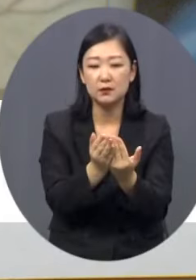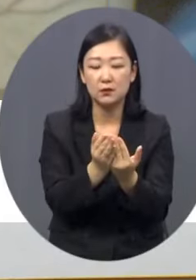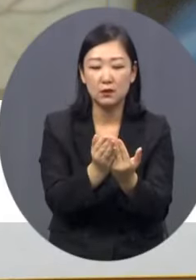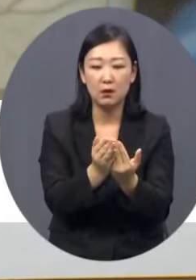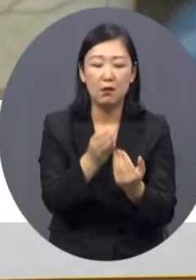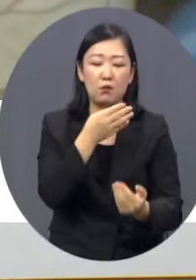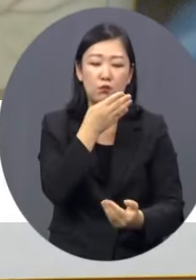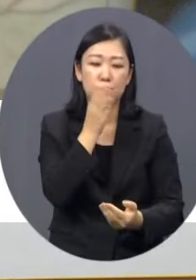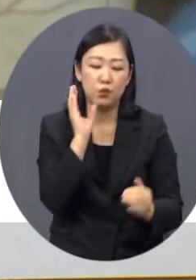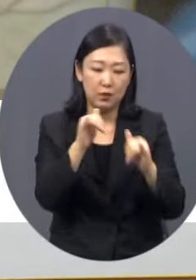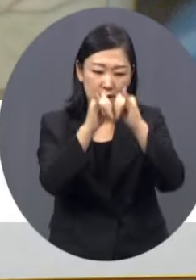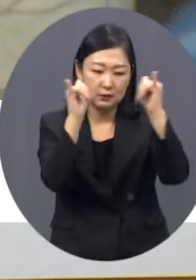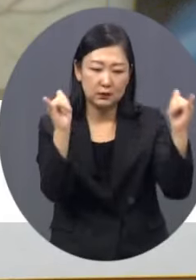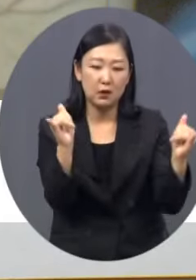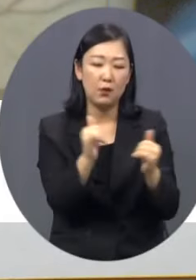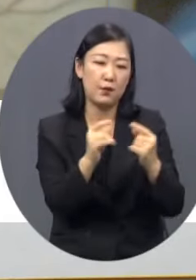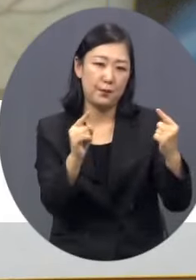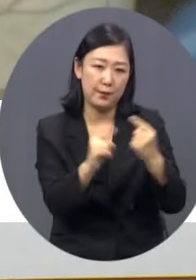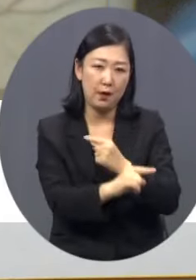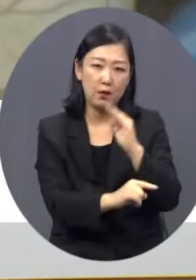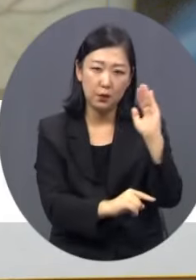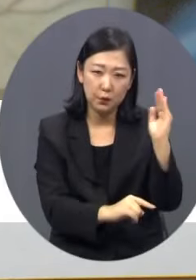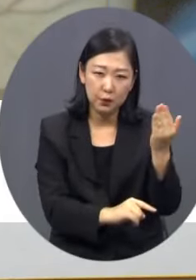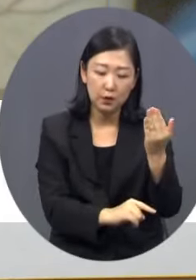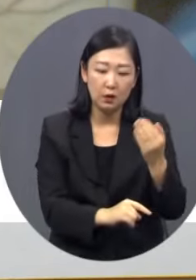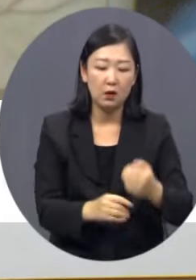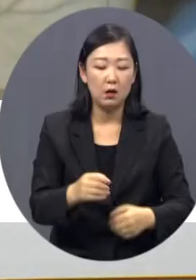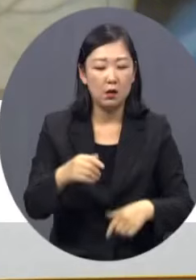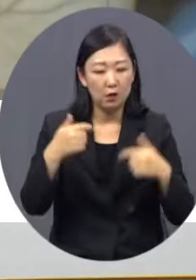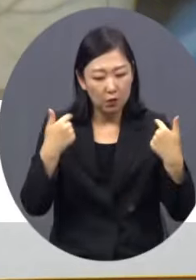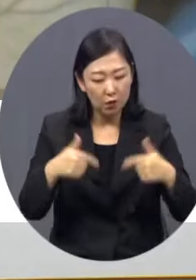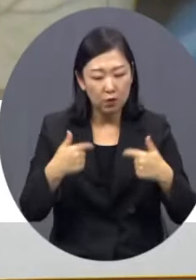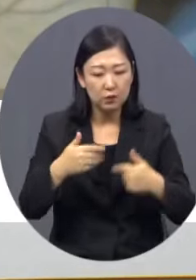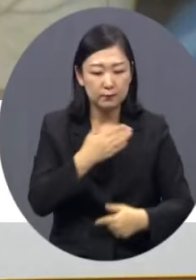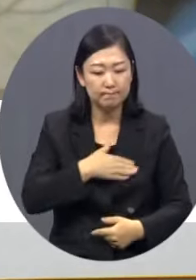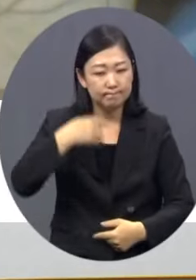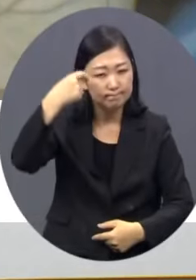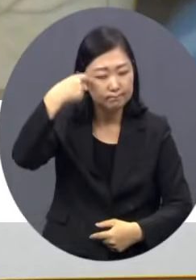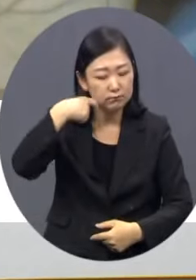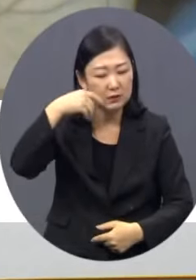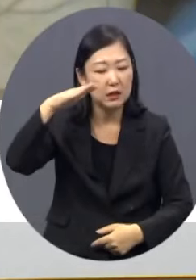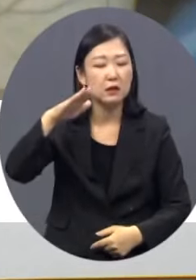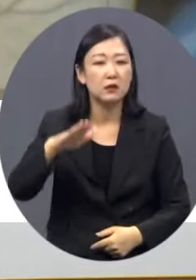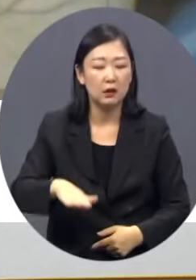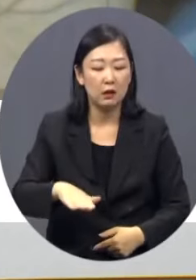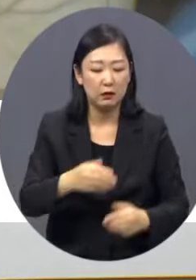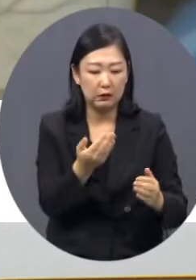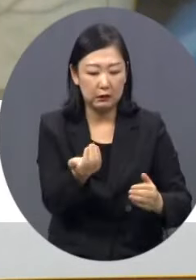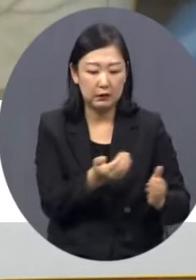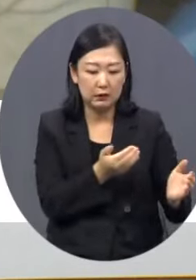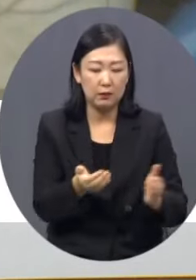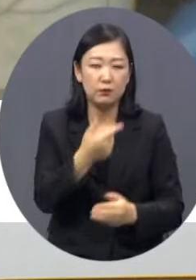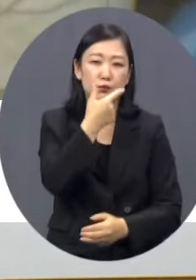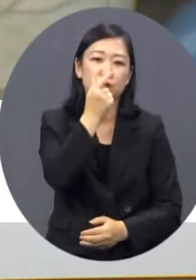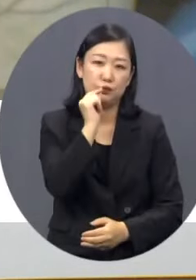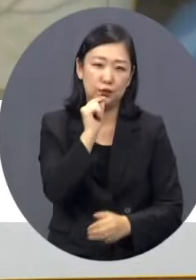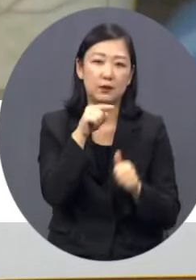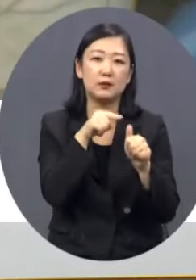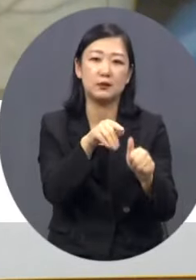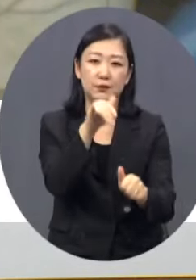초고령 사회로 접어들 것으로 예측되지만 여전히 체감도는 낮고 대비가 부족하다는 지적이 나오고